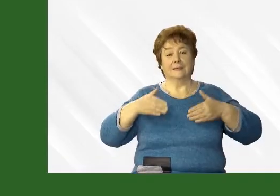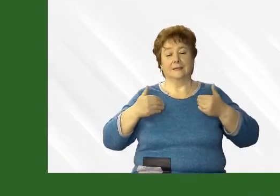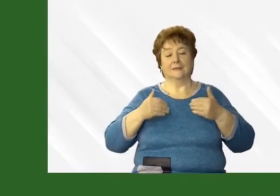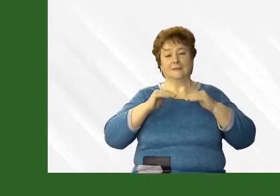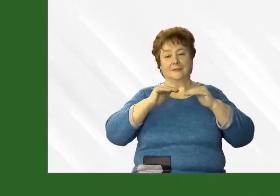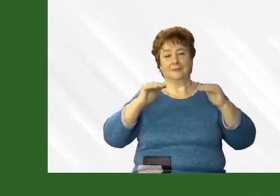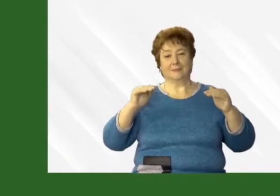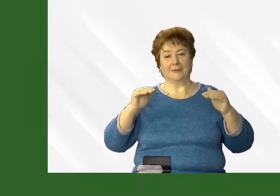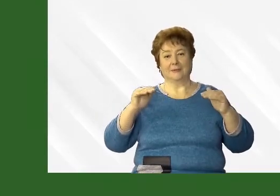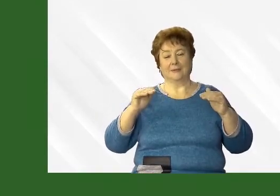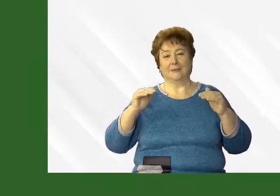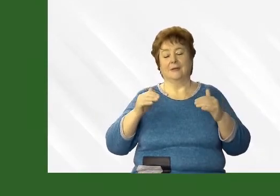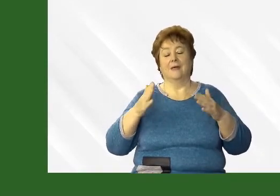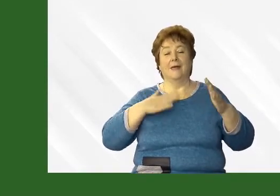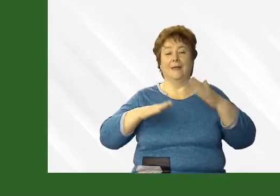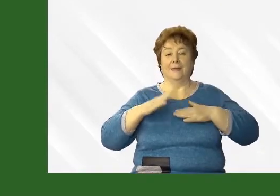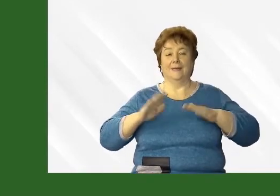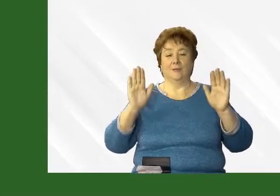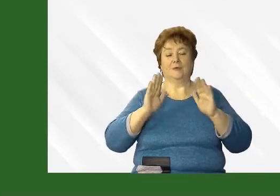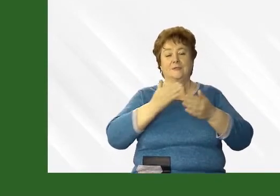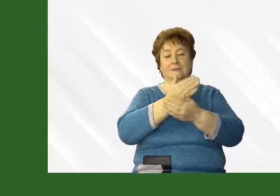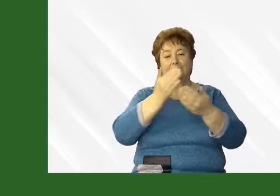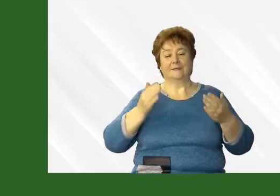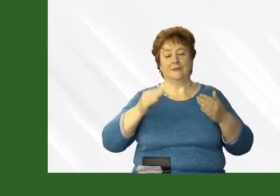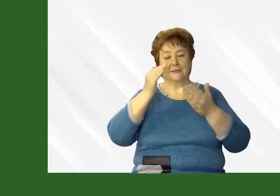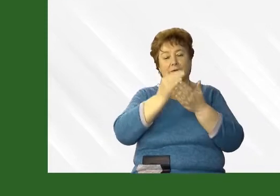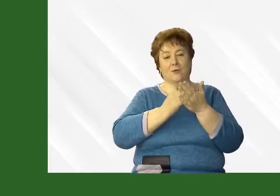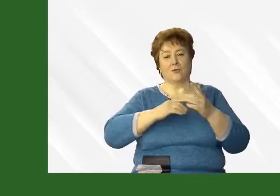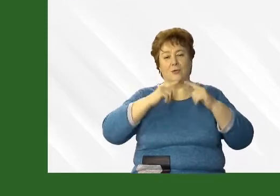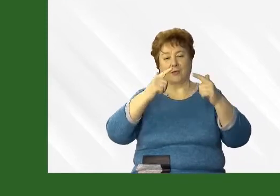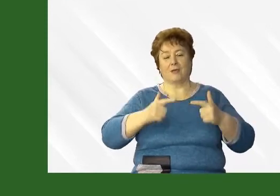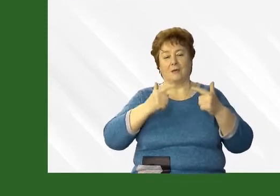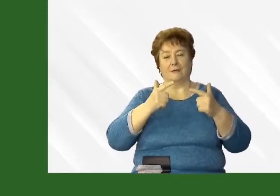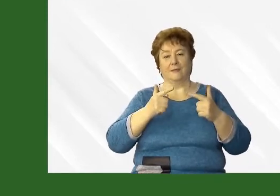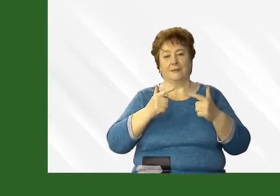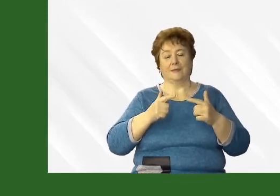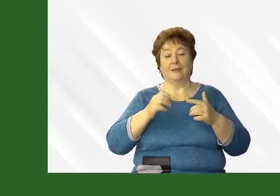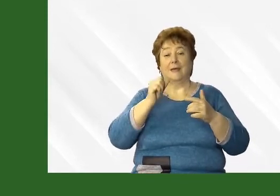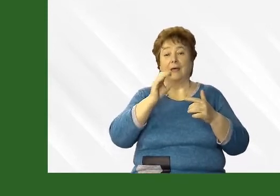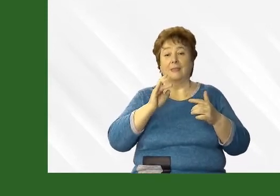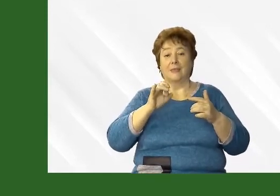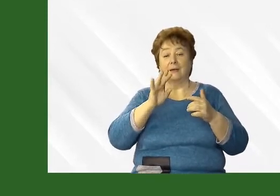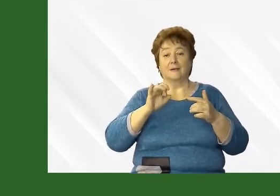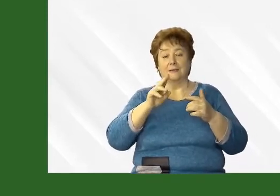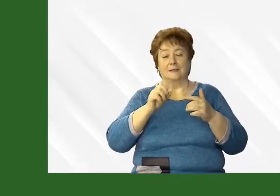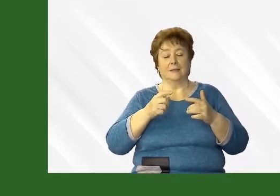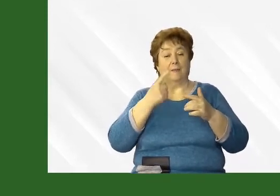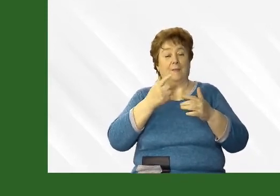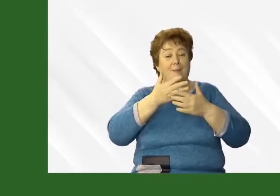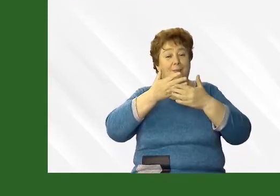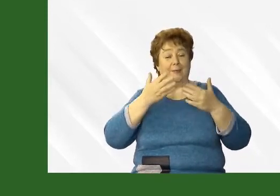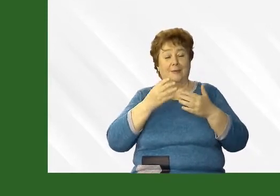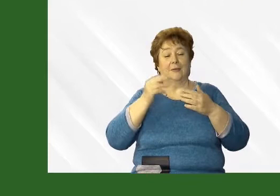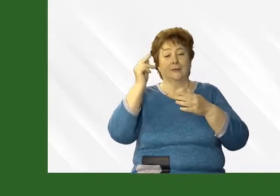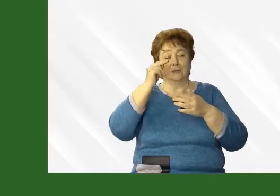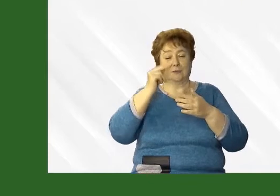Здравствуйте, ребята! Я рада приветствовать вас на уроке географии. Антарктида – не первый изучаемый